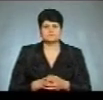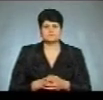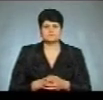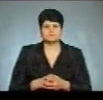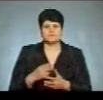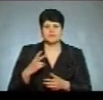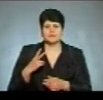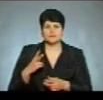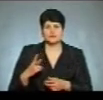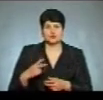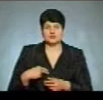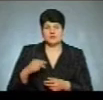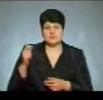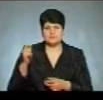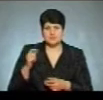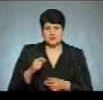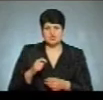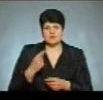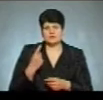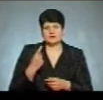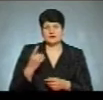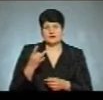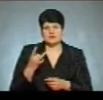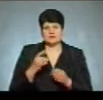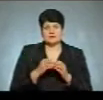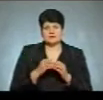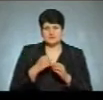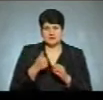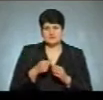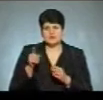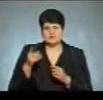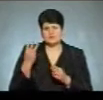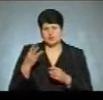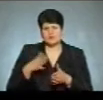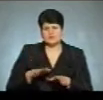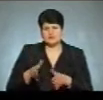продовжуйте. Дочка приїхала раз на 10 років туди. Вона теж там троє дітей.